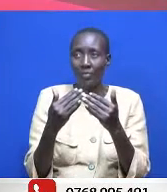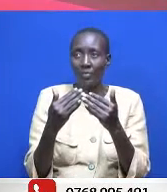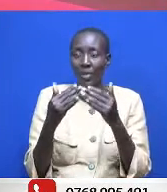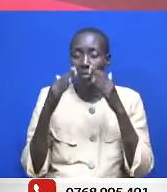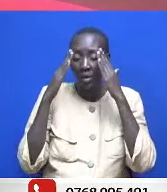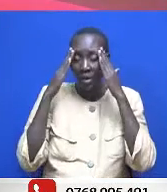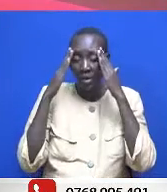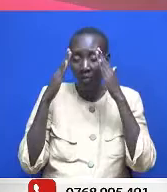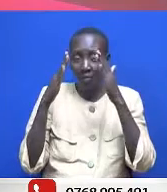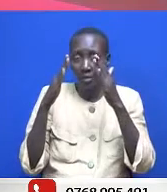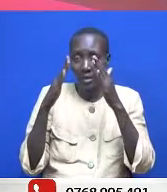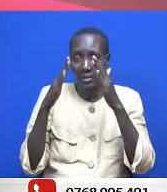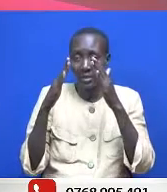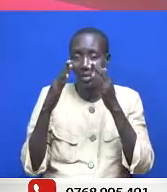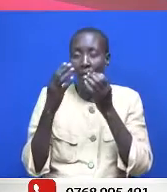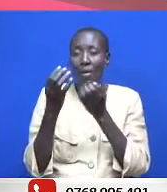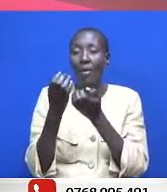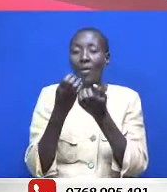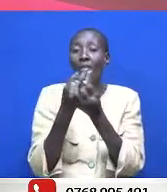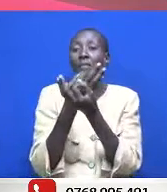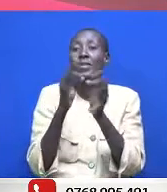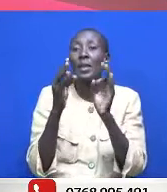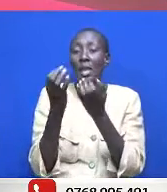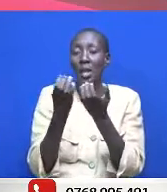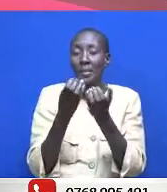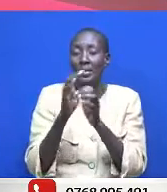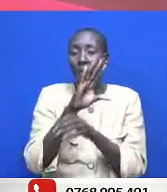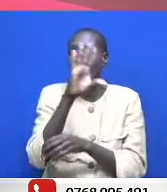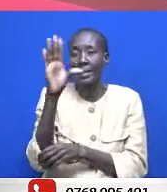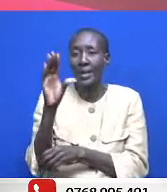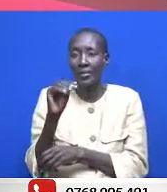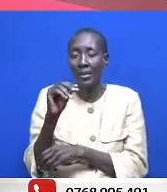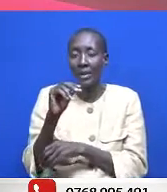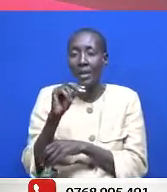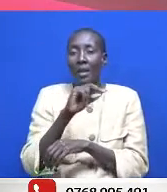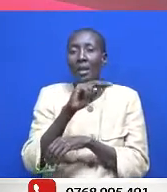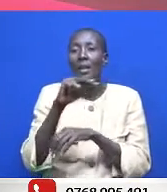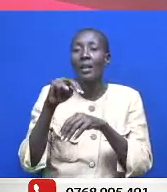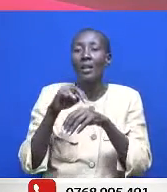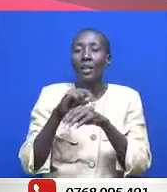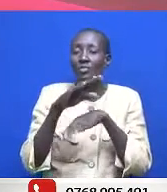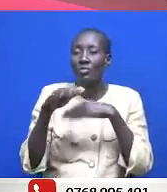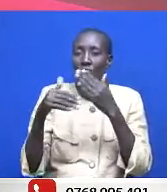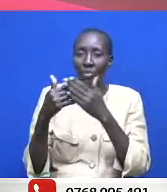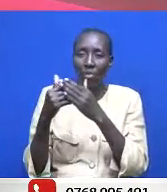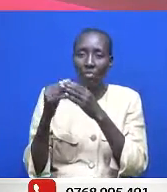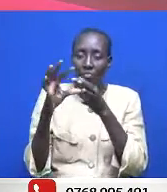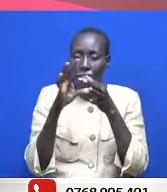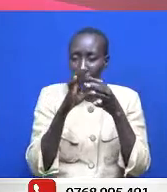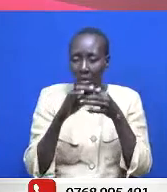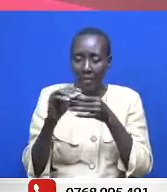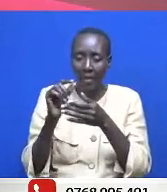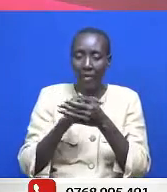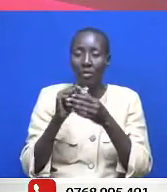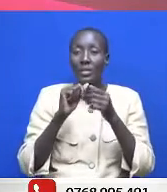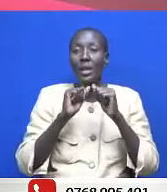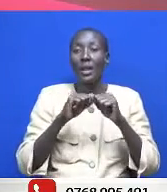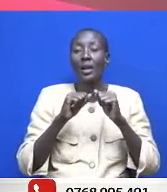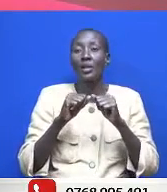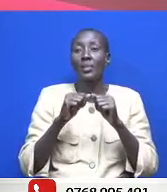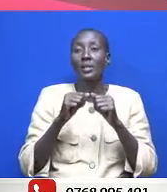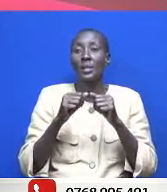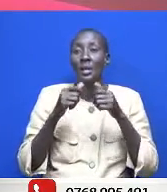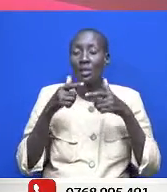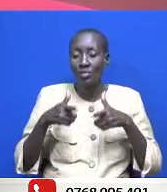tunaangazia swala ya biashara huru Afrika, ambapo mataifa yote yameweza kukuja pamoja na kusaini mkataba ya kuwawezesha